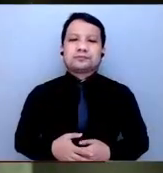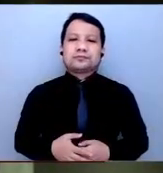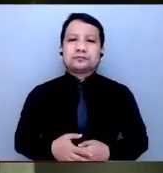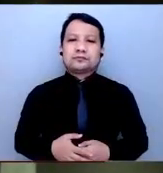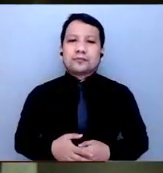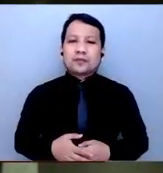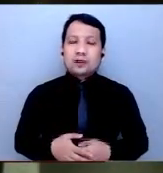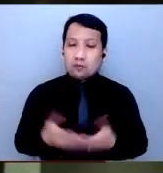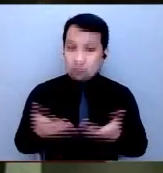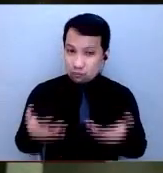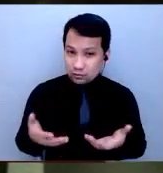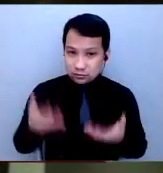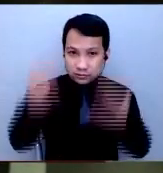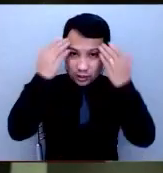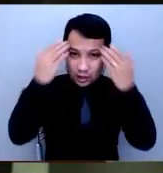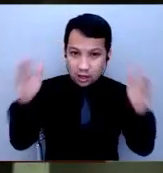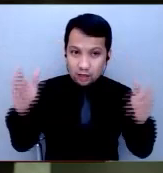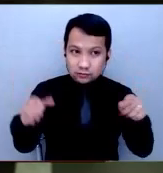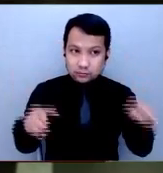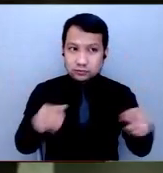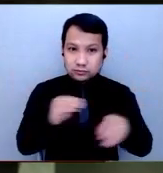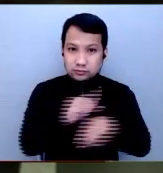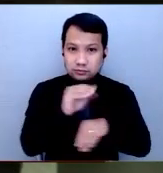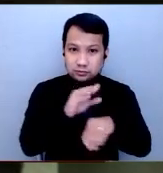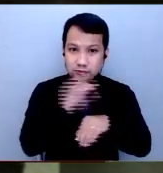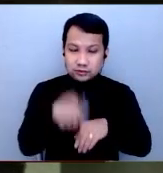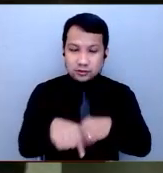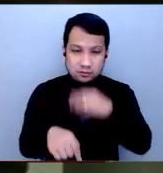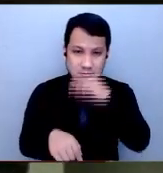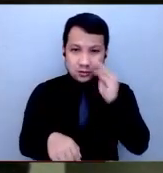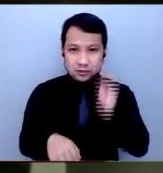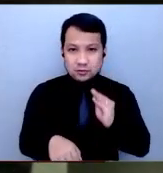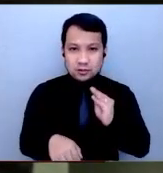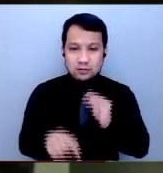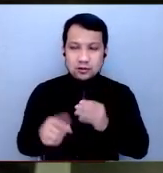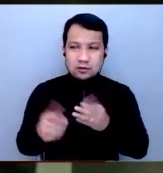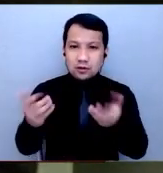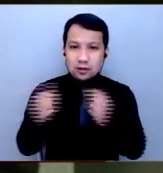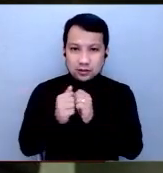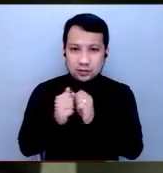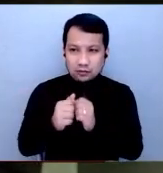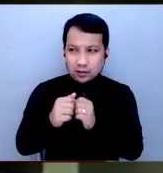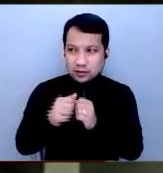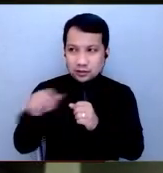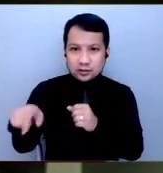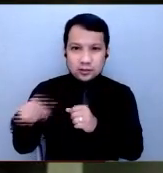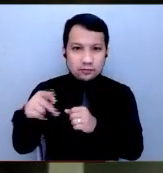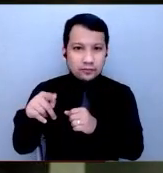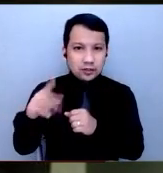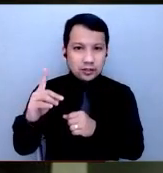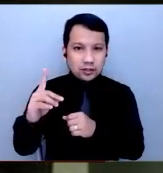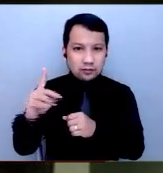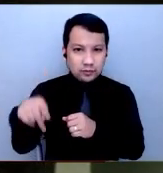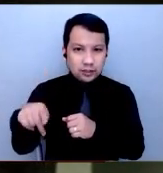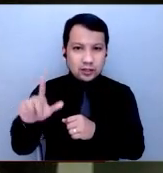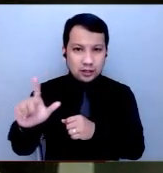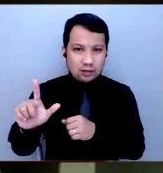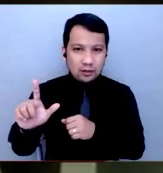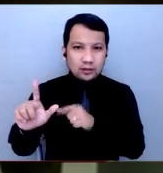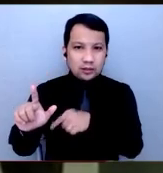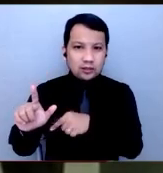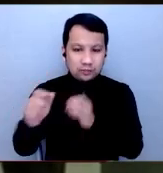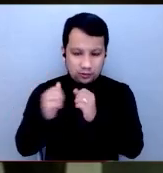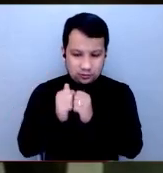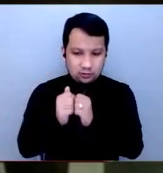Wala raw alam at hindi na konsulta ni Sen. Manny Pacquiao ang mga kasama niya sa PDP laban nang makipag-meeting siya kina Pangulong